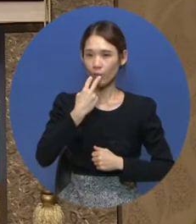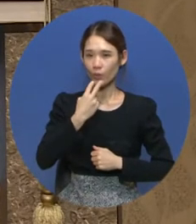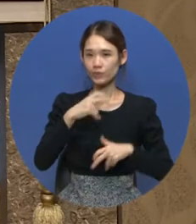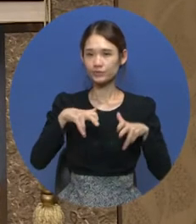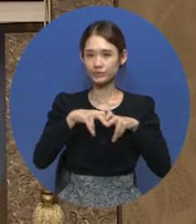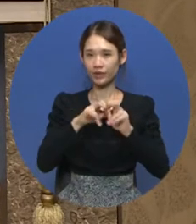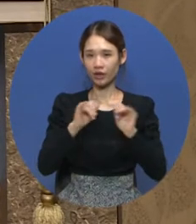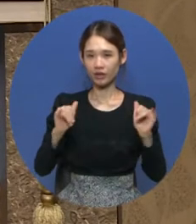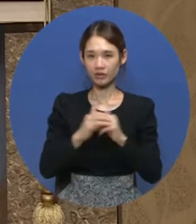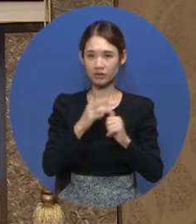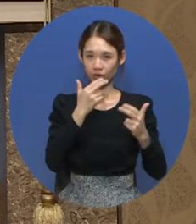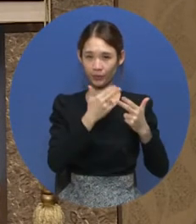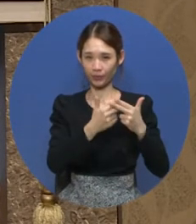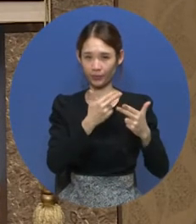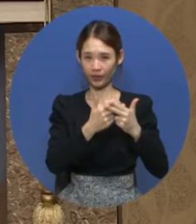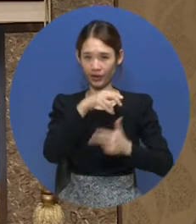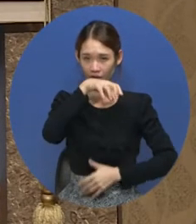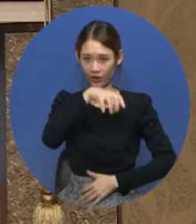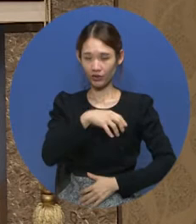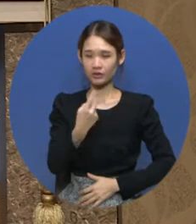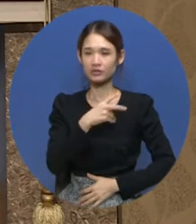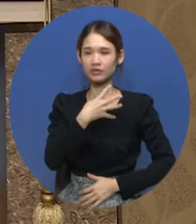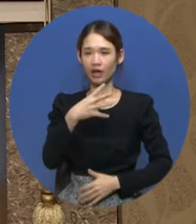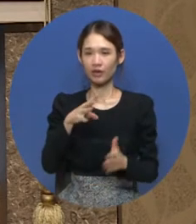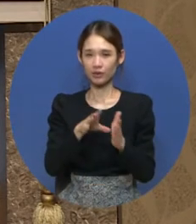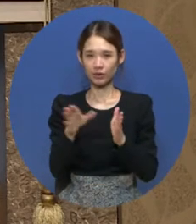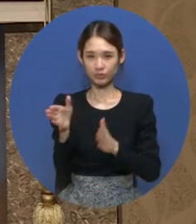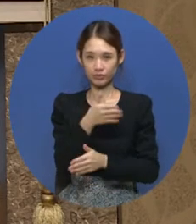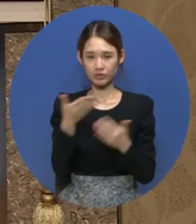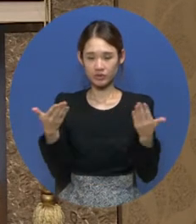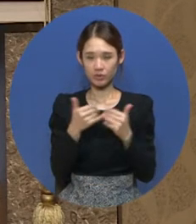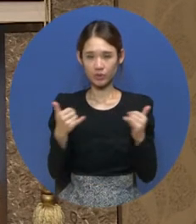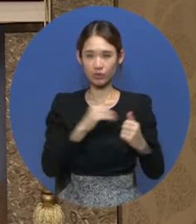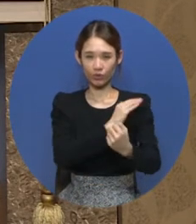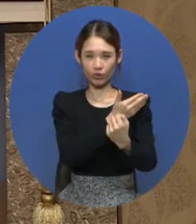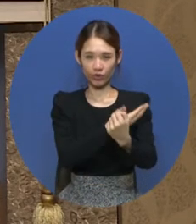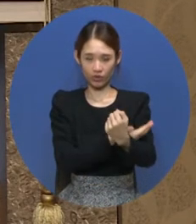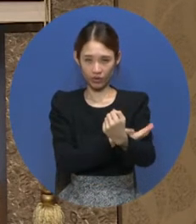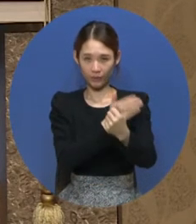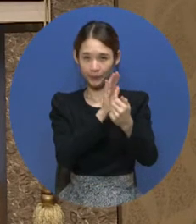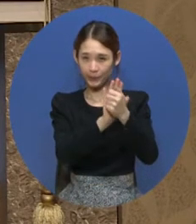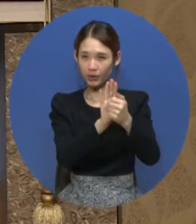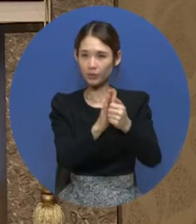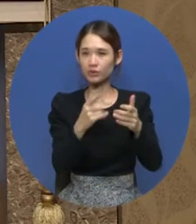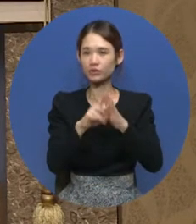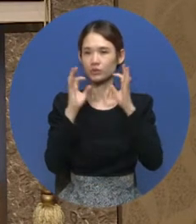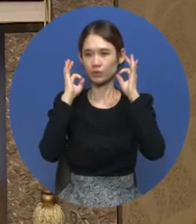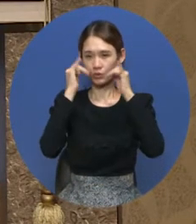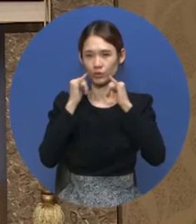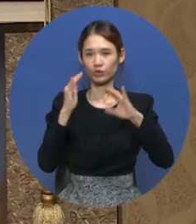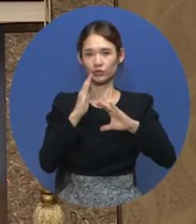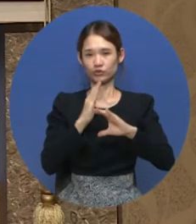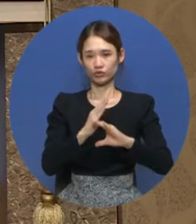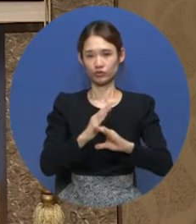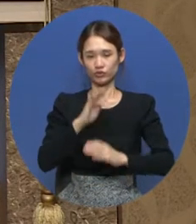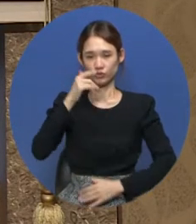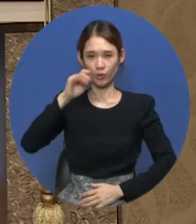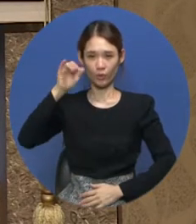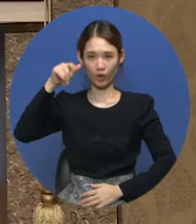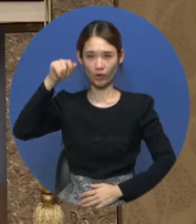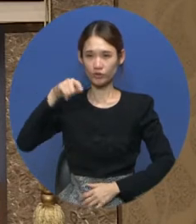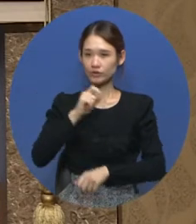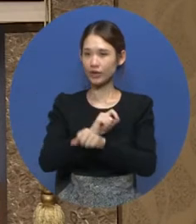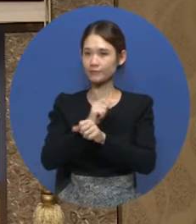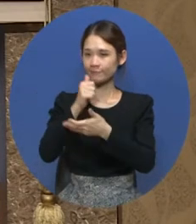m 옆에서 2004년부터 이라고 그분들의 권익을 위해서 노력하고 있는 송영규 사무국장